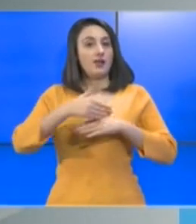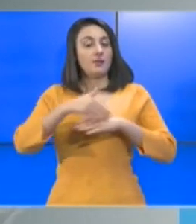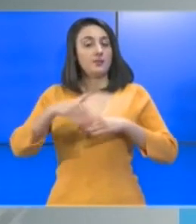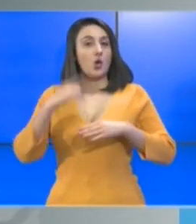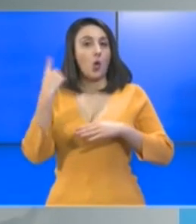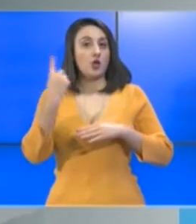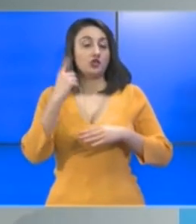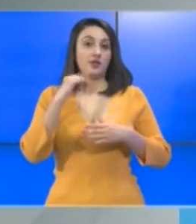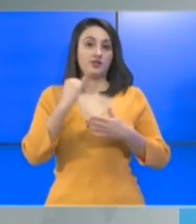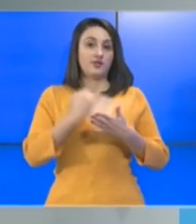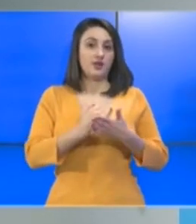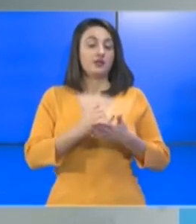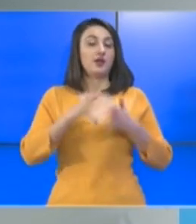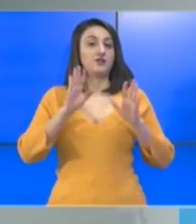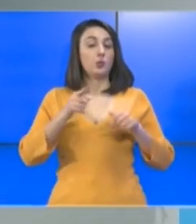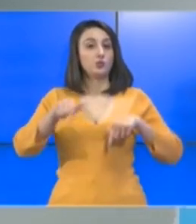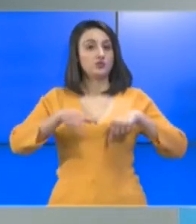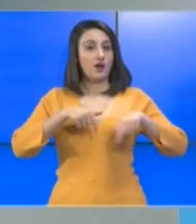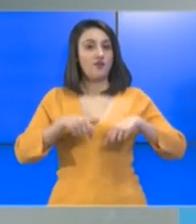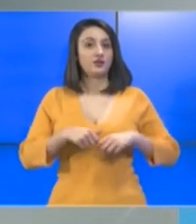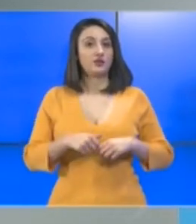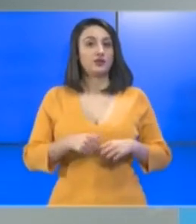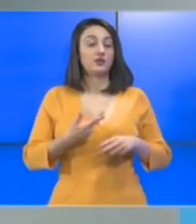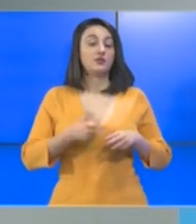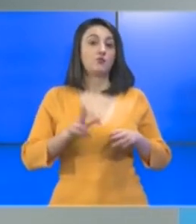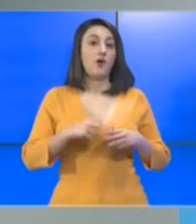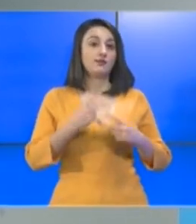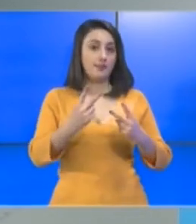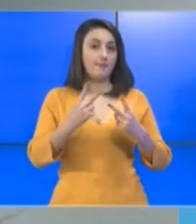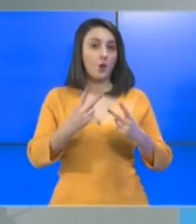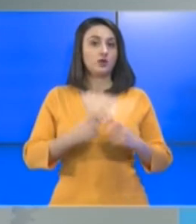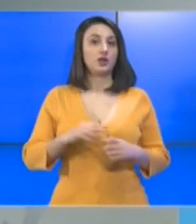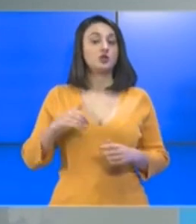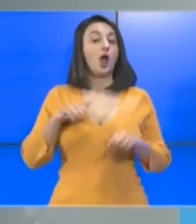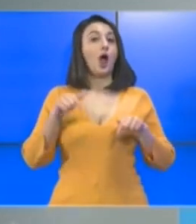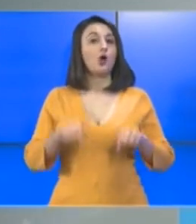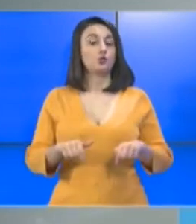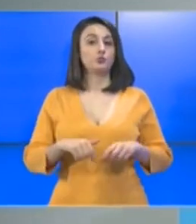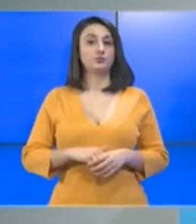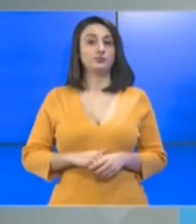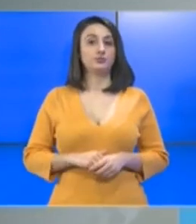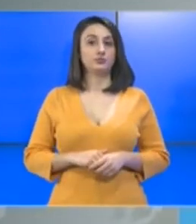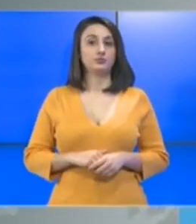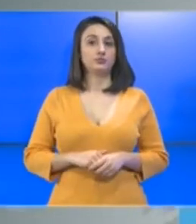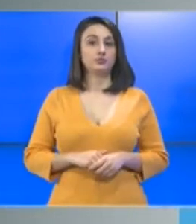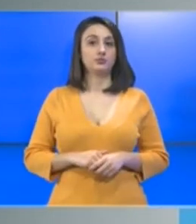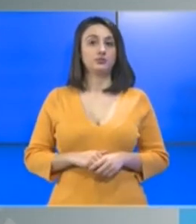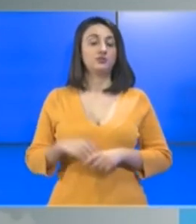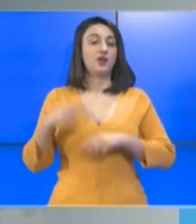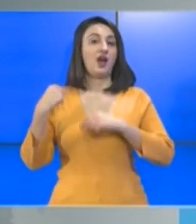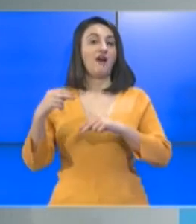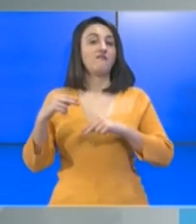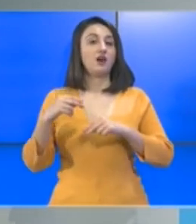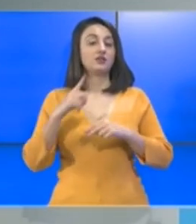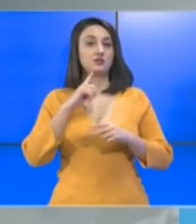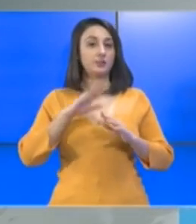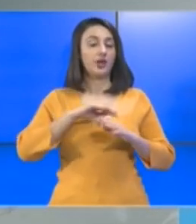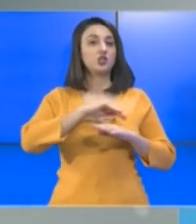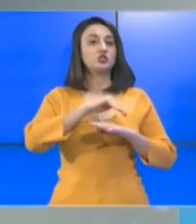orașului, într-adevăr, avem un trafic destul de important și în momentul acesta. Spre ieșirile și spre